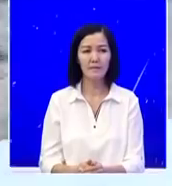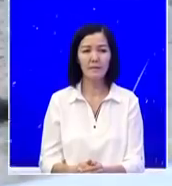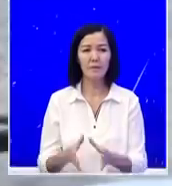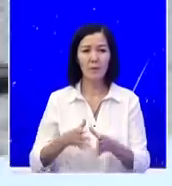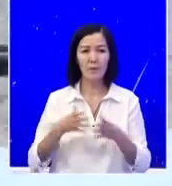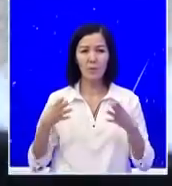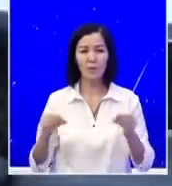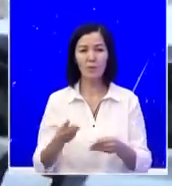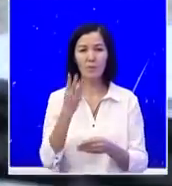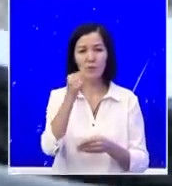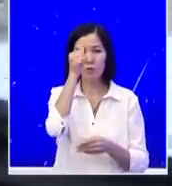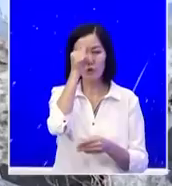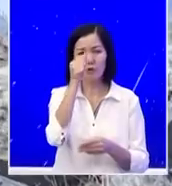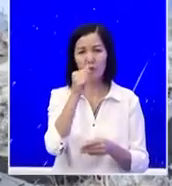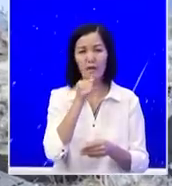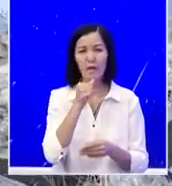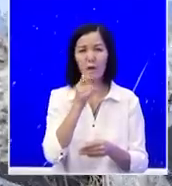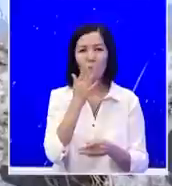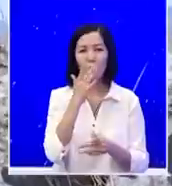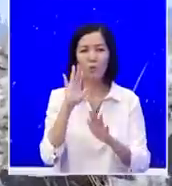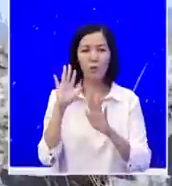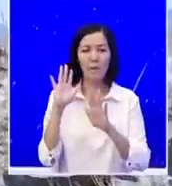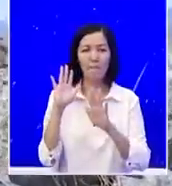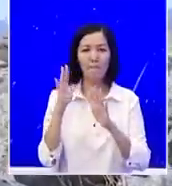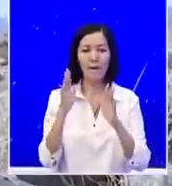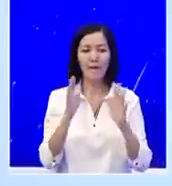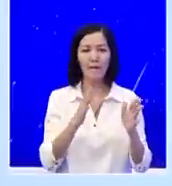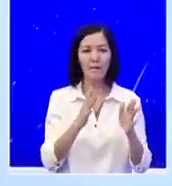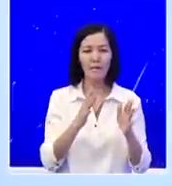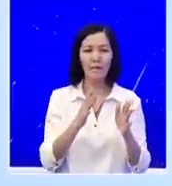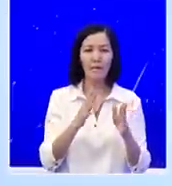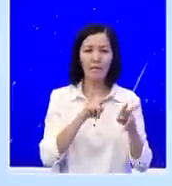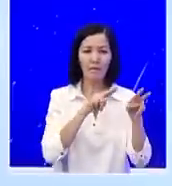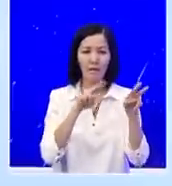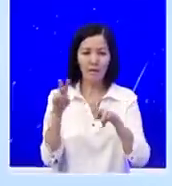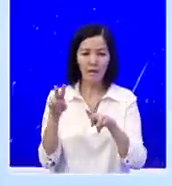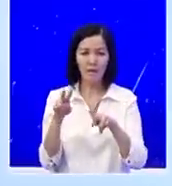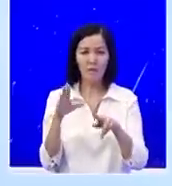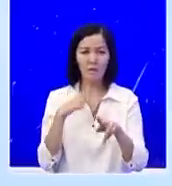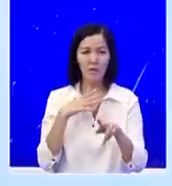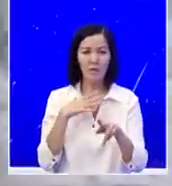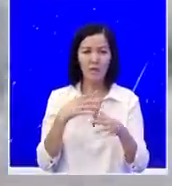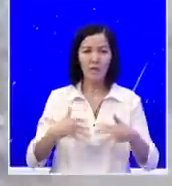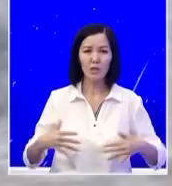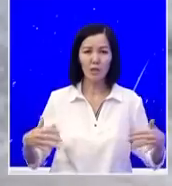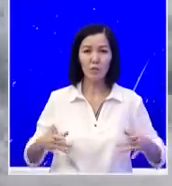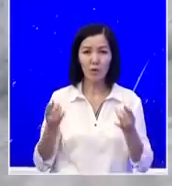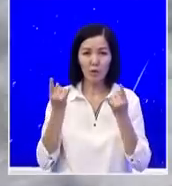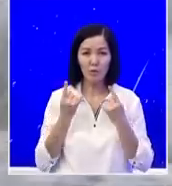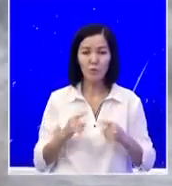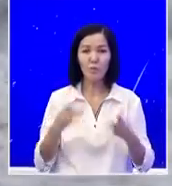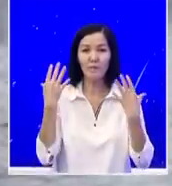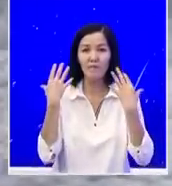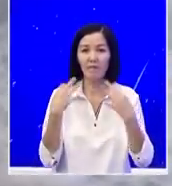Көктемнің 3-ші айы ұлттық парк инспекторлары үшін өте жауапты әрі мазасыз кезең. Бұл уақытта қарақұйрықтардың алды төлдеп ен далаға